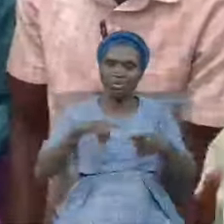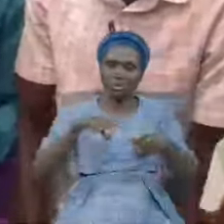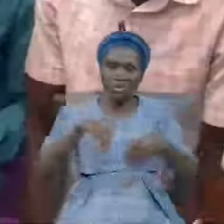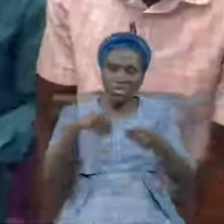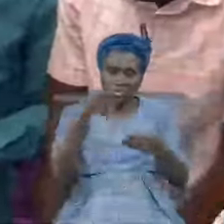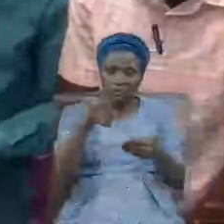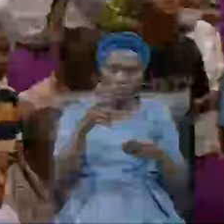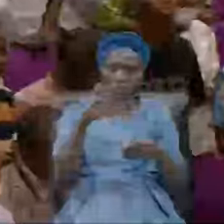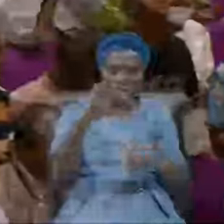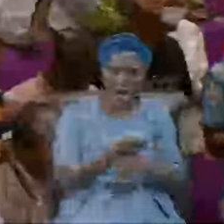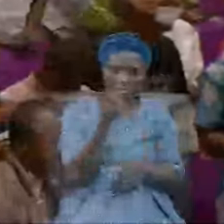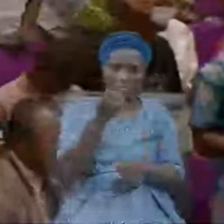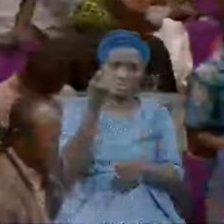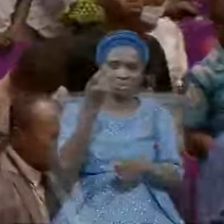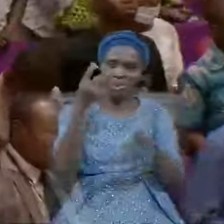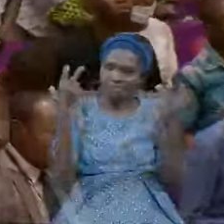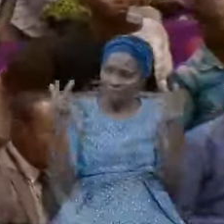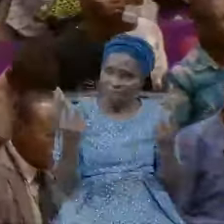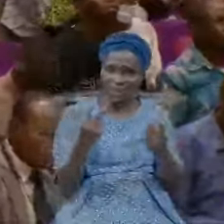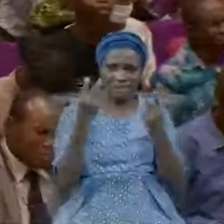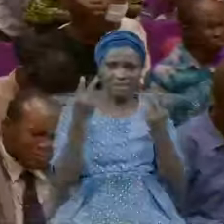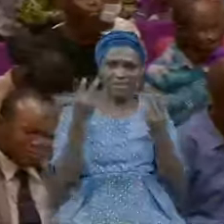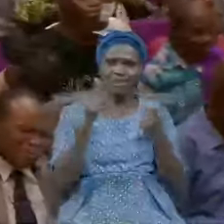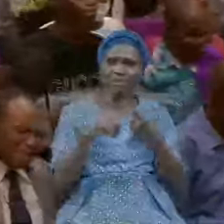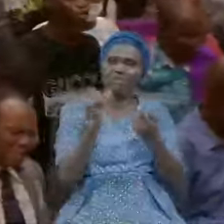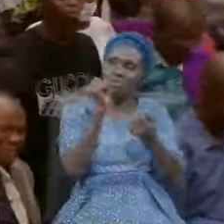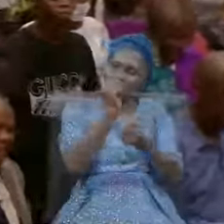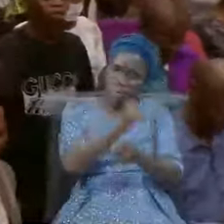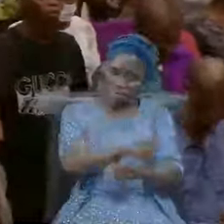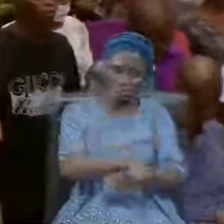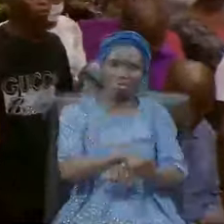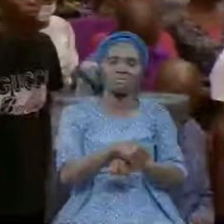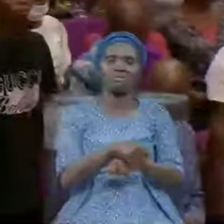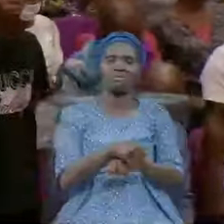Que vous soyez triomphant, victorieux,